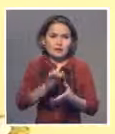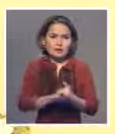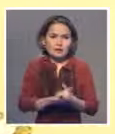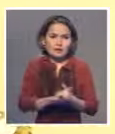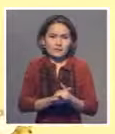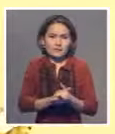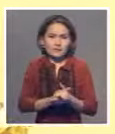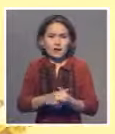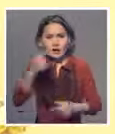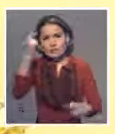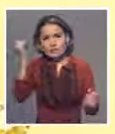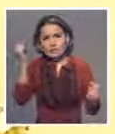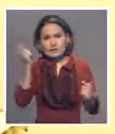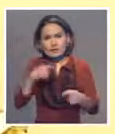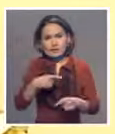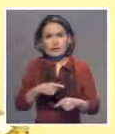Оның жаңағы